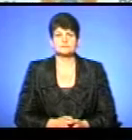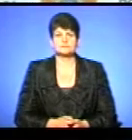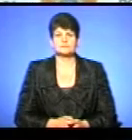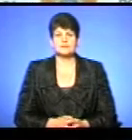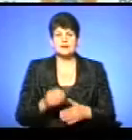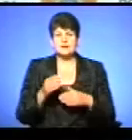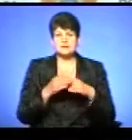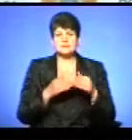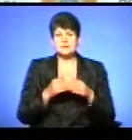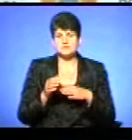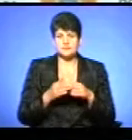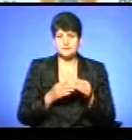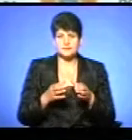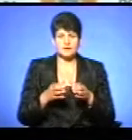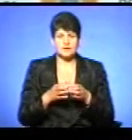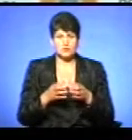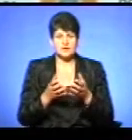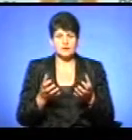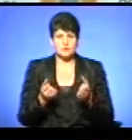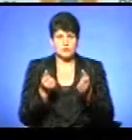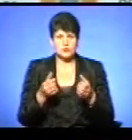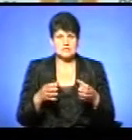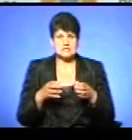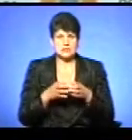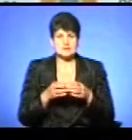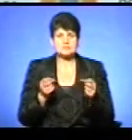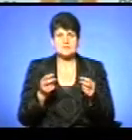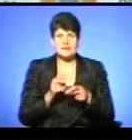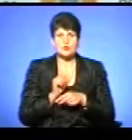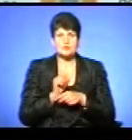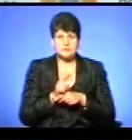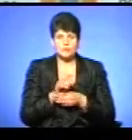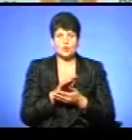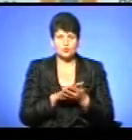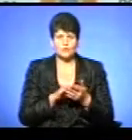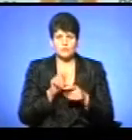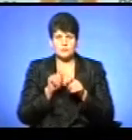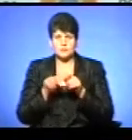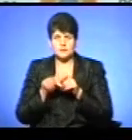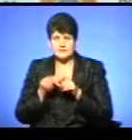Фахівці групи піротехнічних робіт аварійно-рятувального загону спеціального призначення продовжують